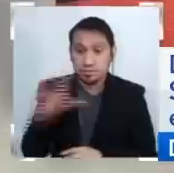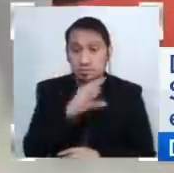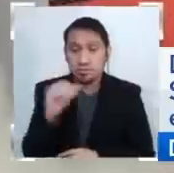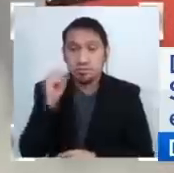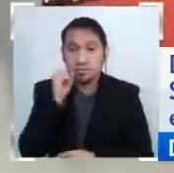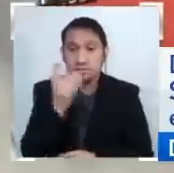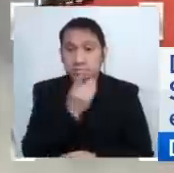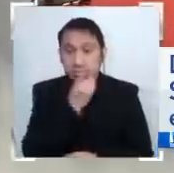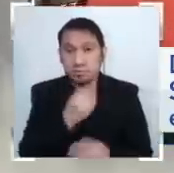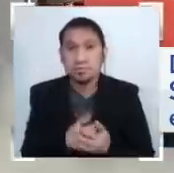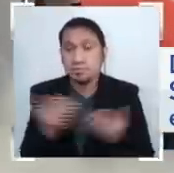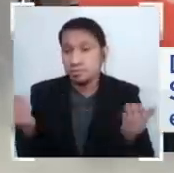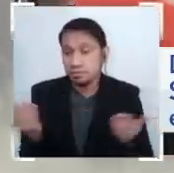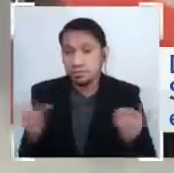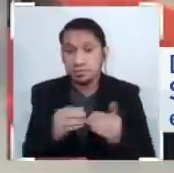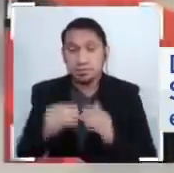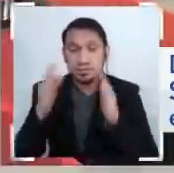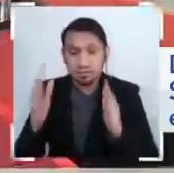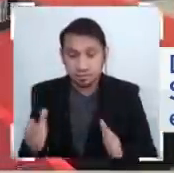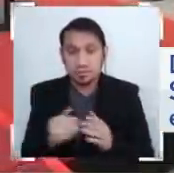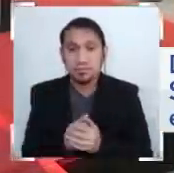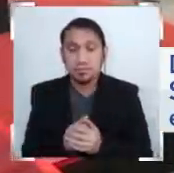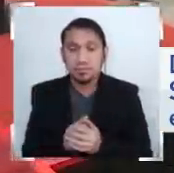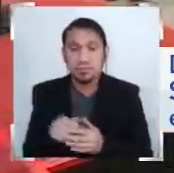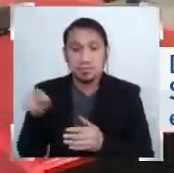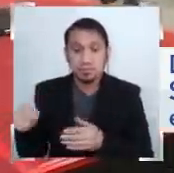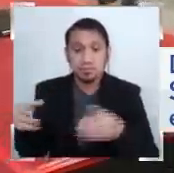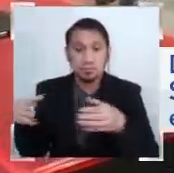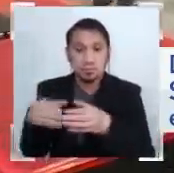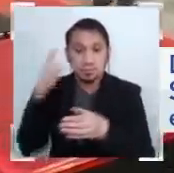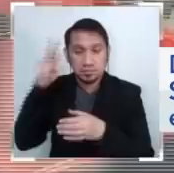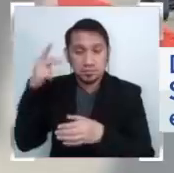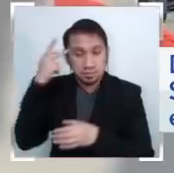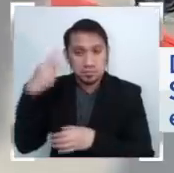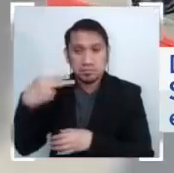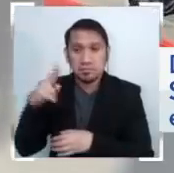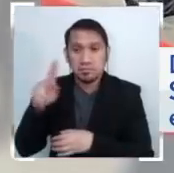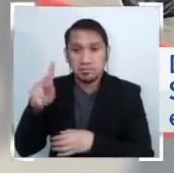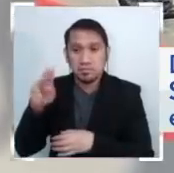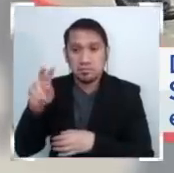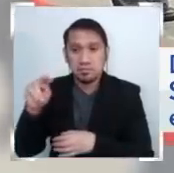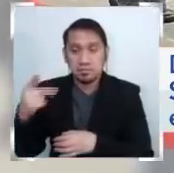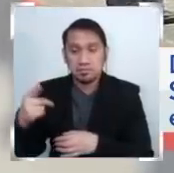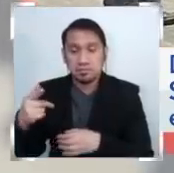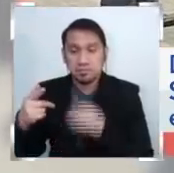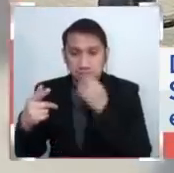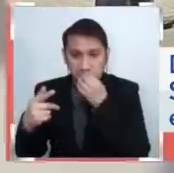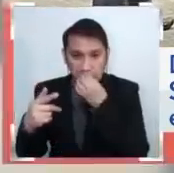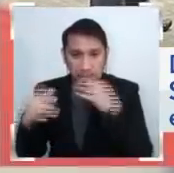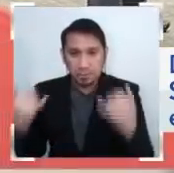Duterte sa mga leader at miyembro ng Hugpong ng Pagbabago, regional party ni Mayor Sara, at Hugpong sa Tawang